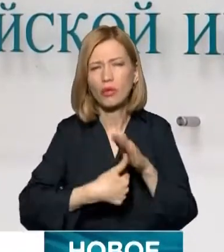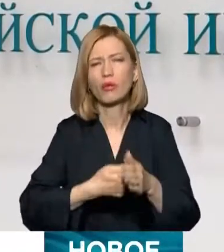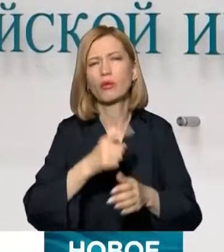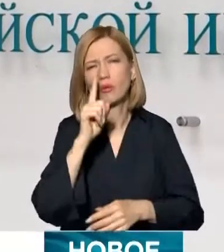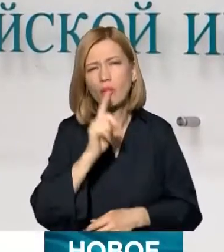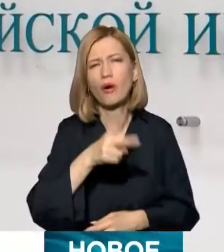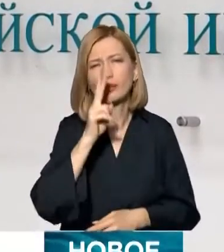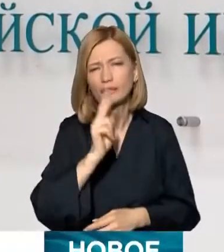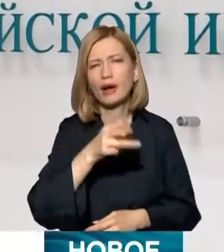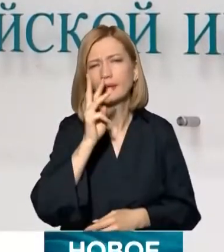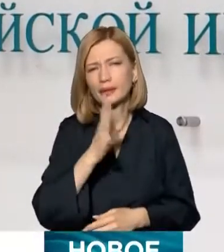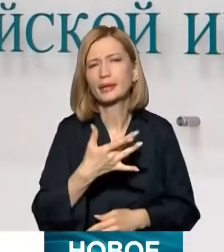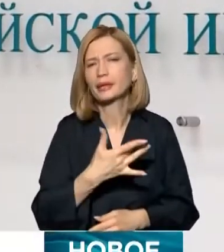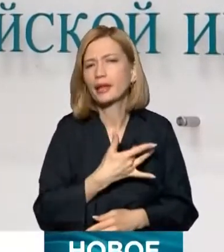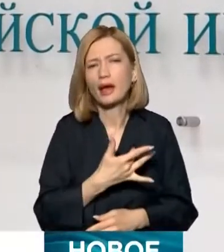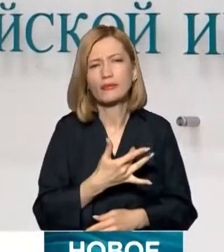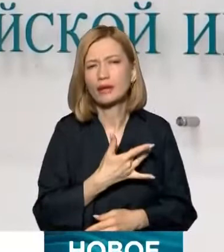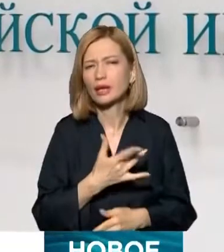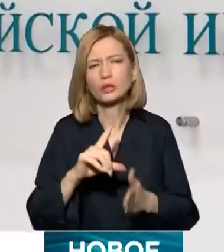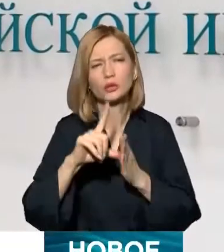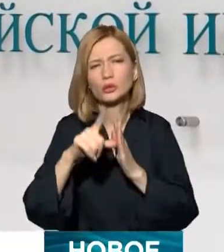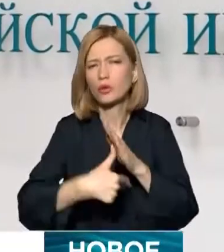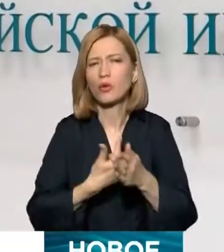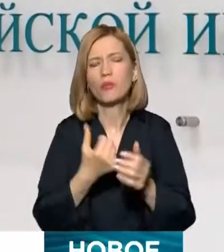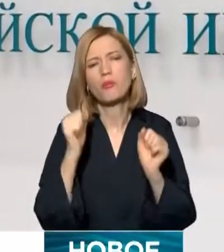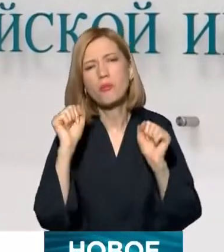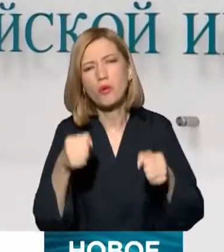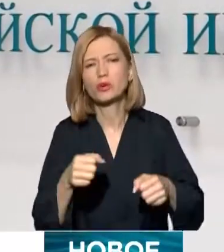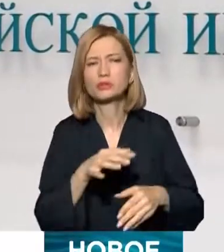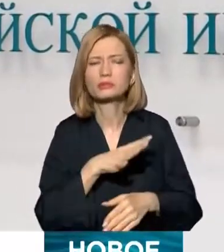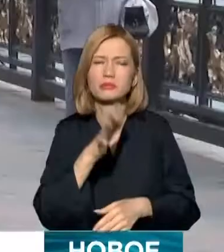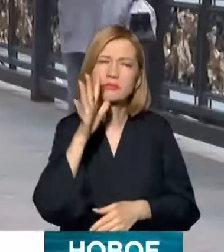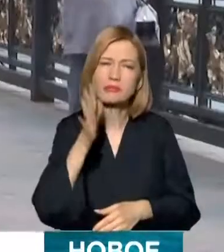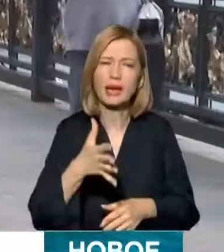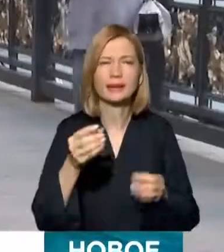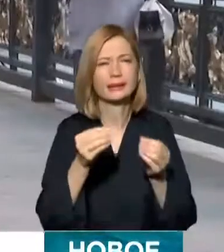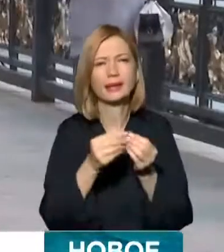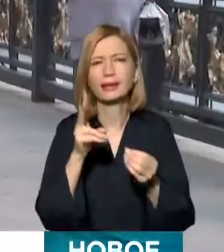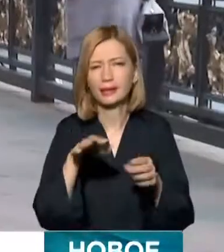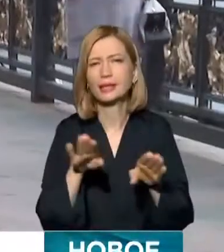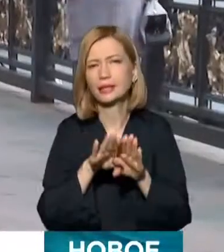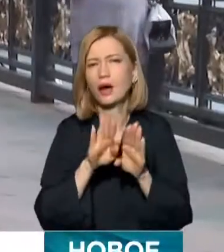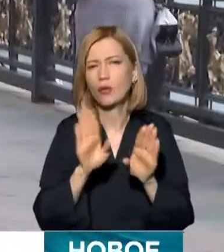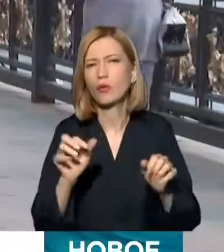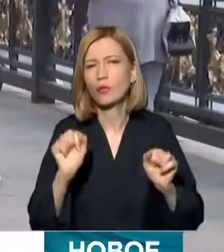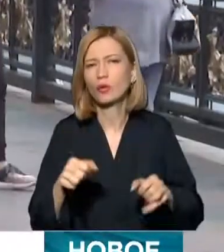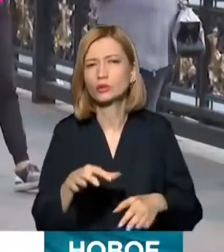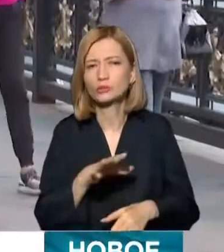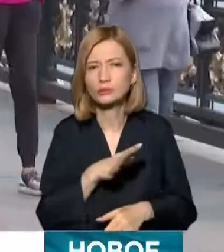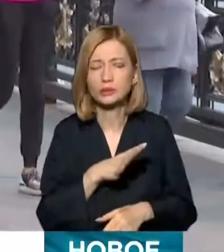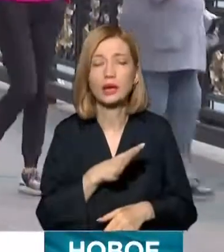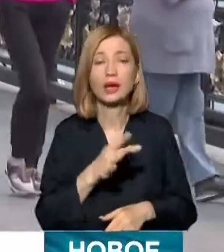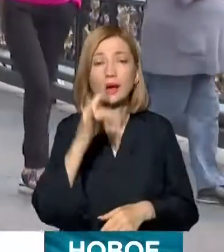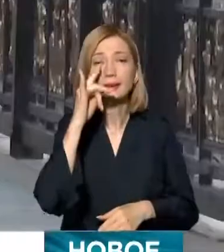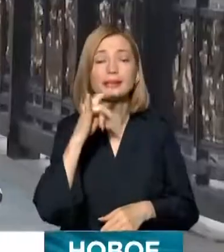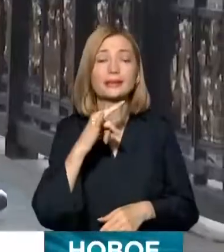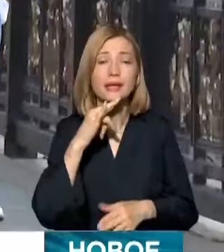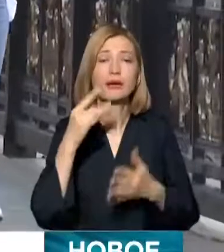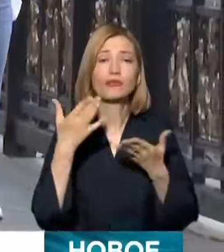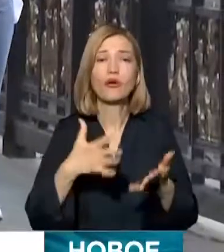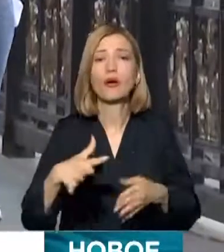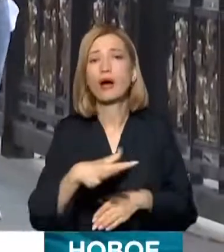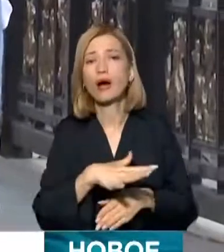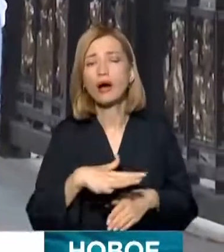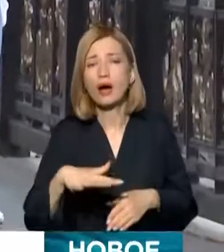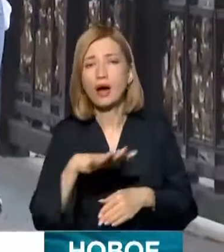два. Это, я думаю, теперь конфликт на 5-10 лет точно. Отсюда и мнение, что Казахстан может стать еще одной площадкой для